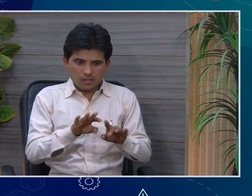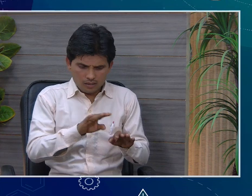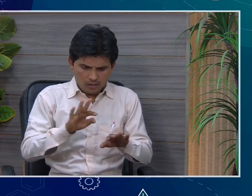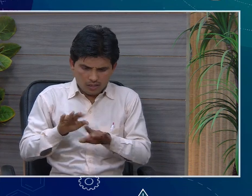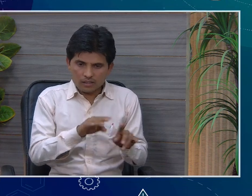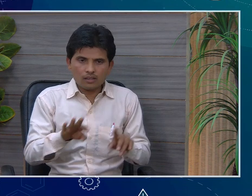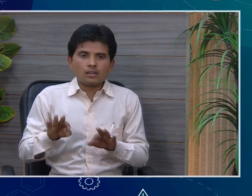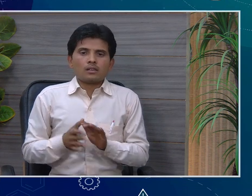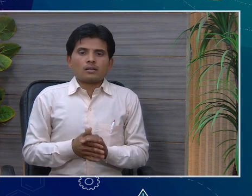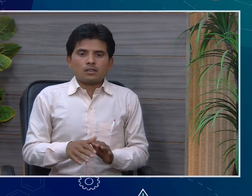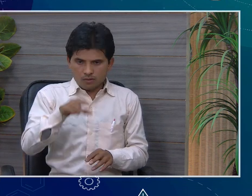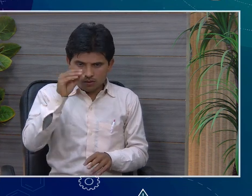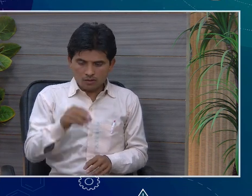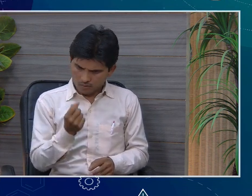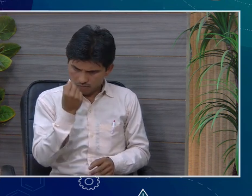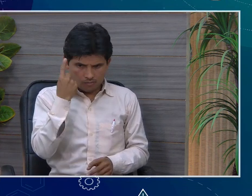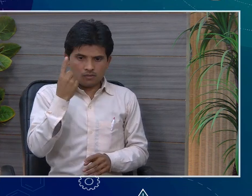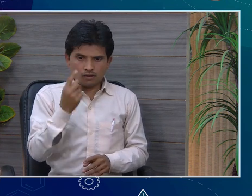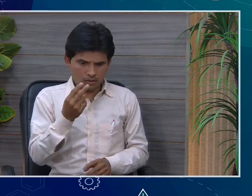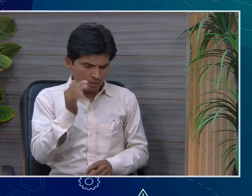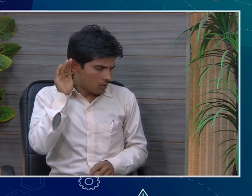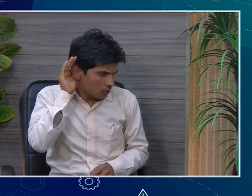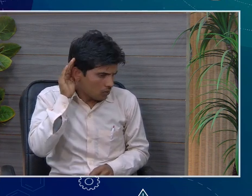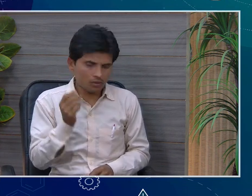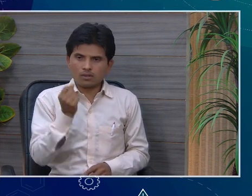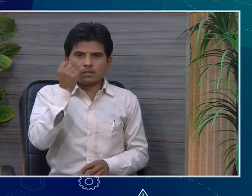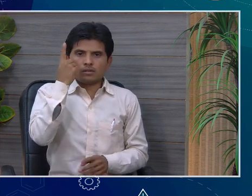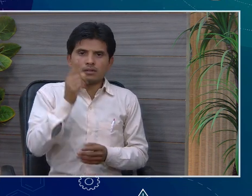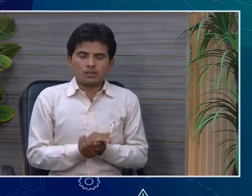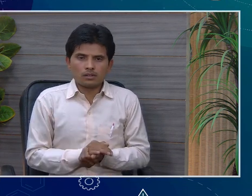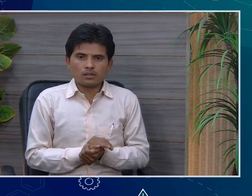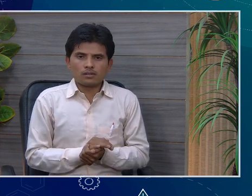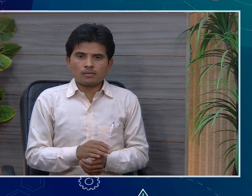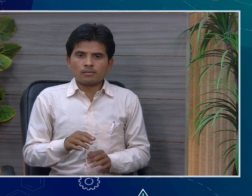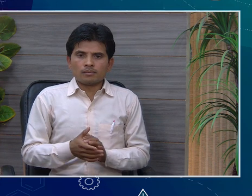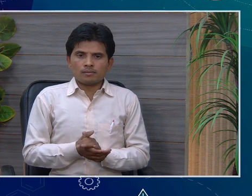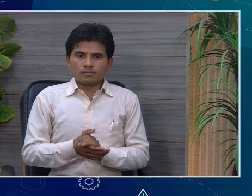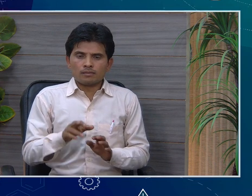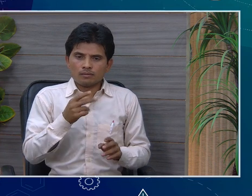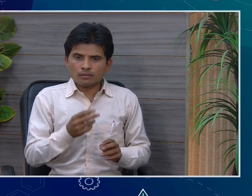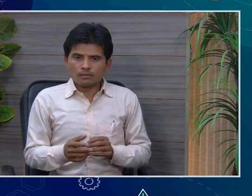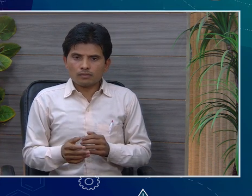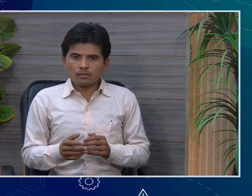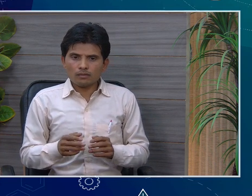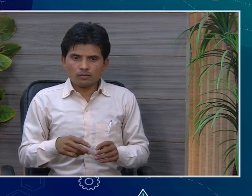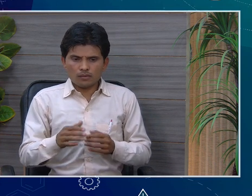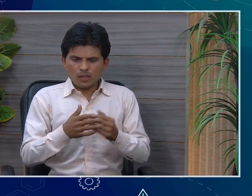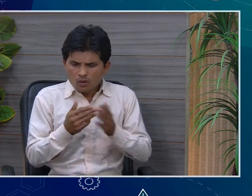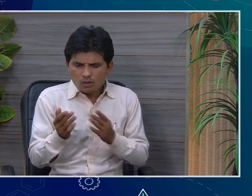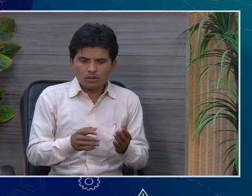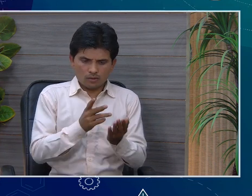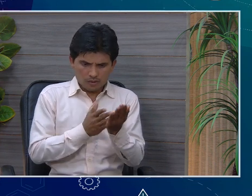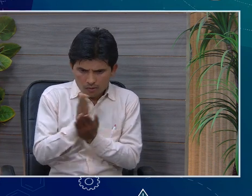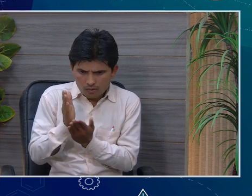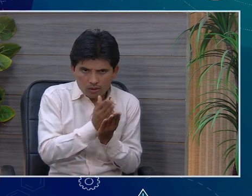छूकर उसको पता कि जा सकता है या सुनकर पता किया जा सकता है या उसको कि अगर किसी और तरीके